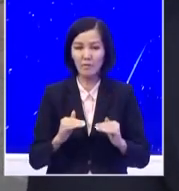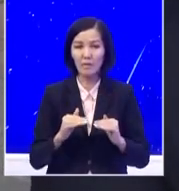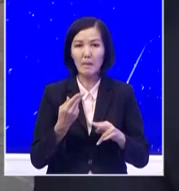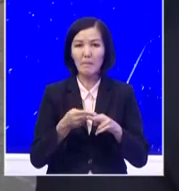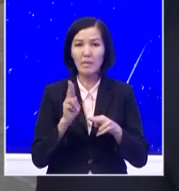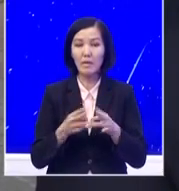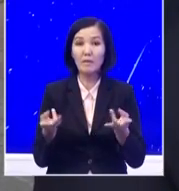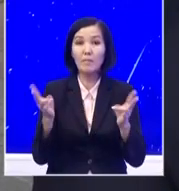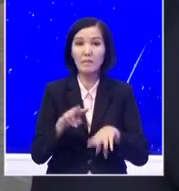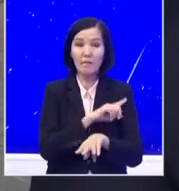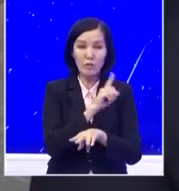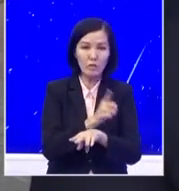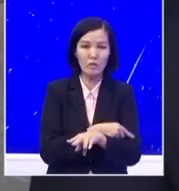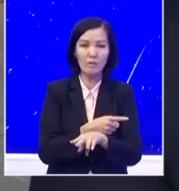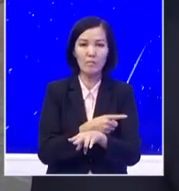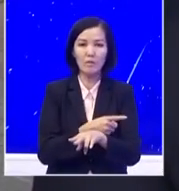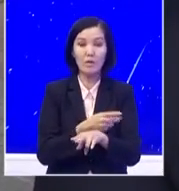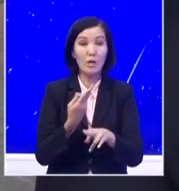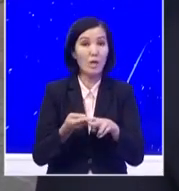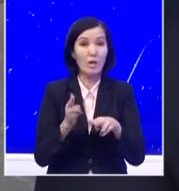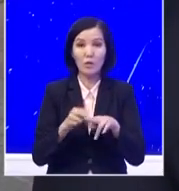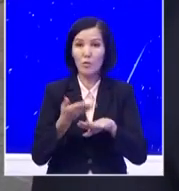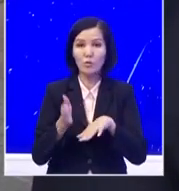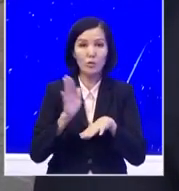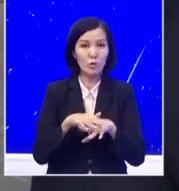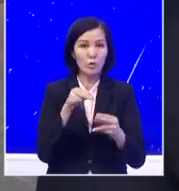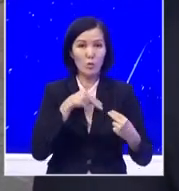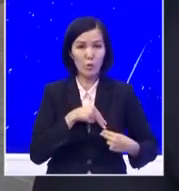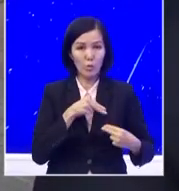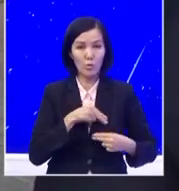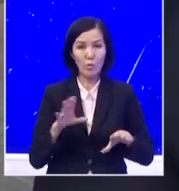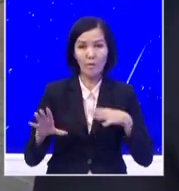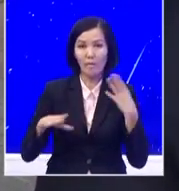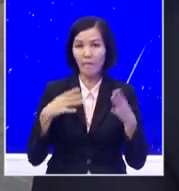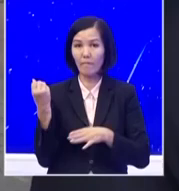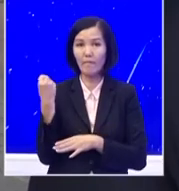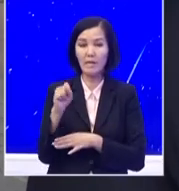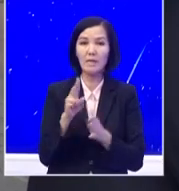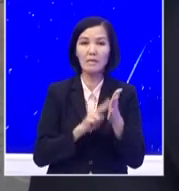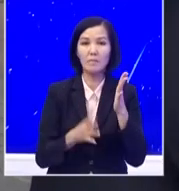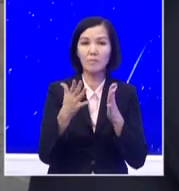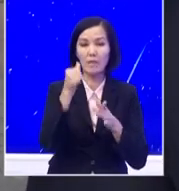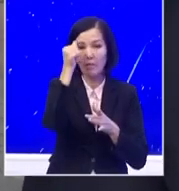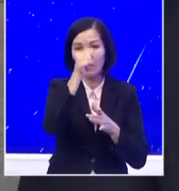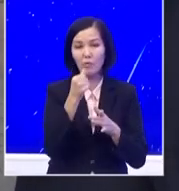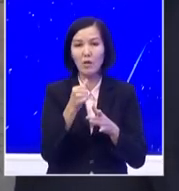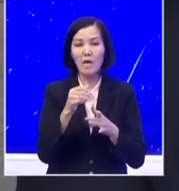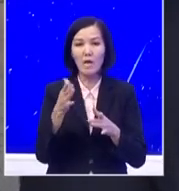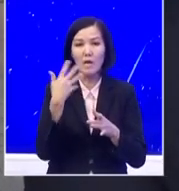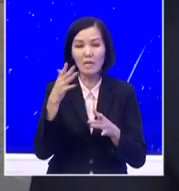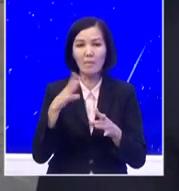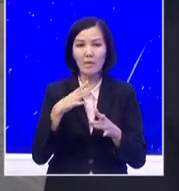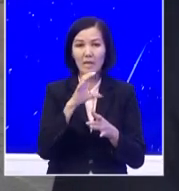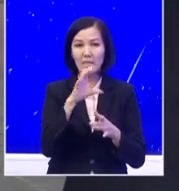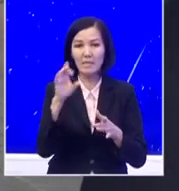этом оставался в силе. Это очень тяжелый труд. И выигрывал. В 75-м году, когда была спартакиада народов